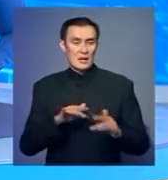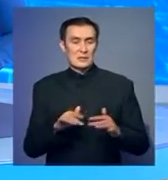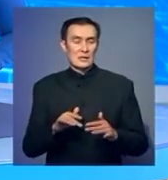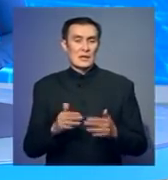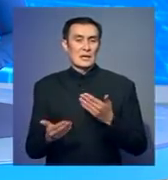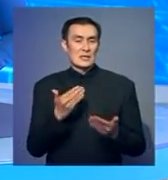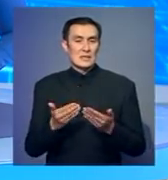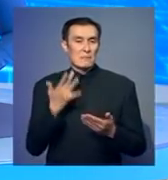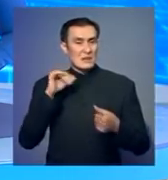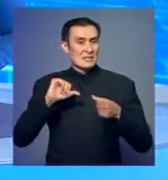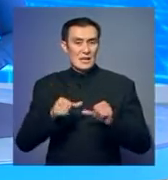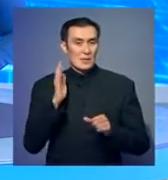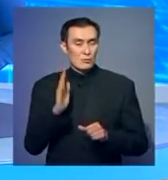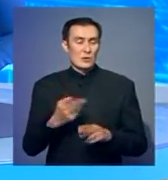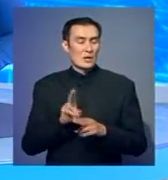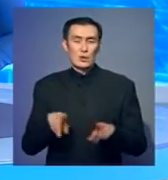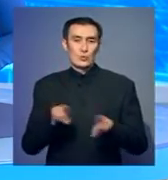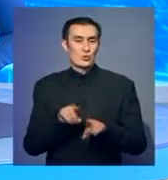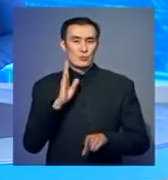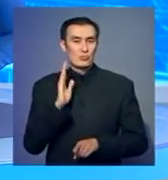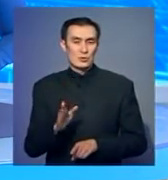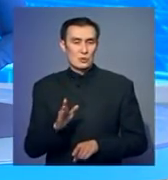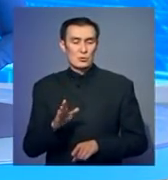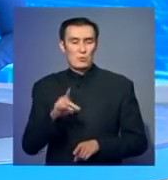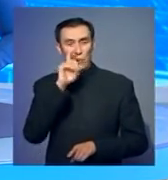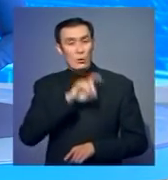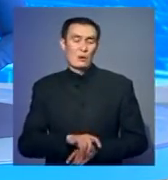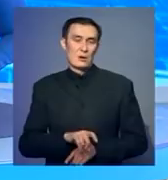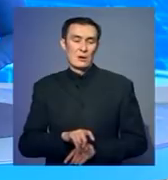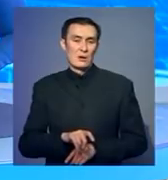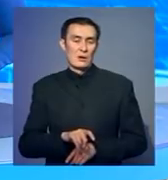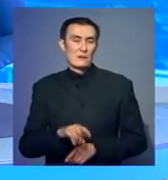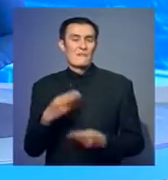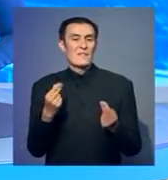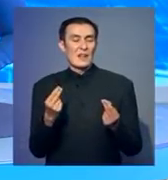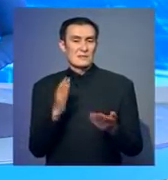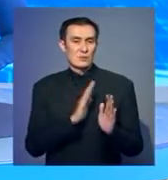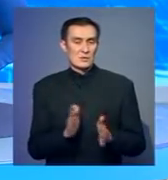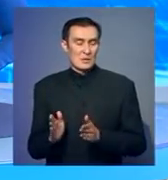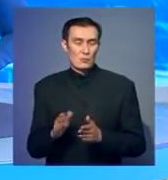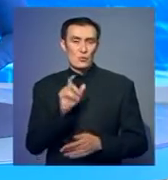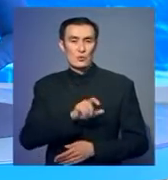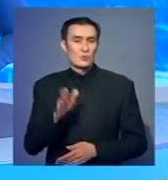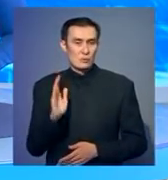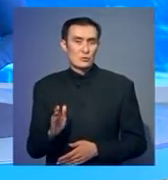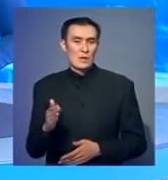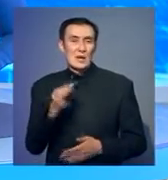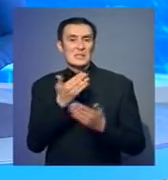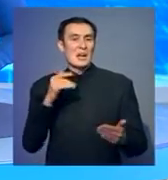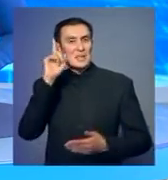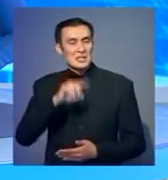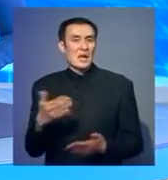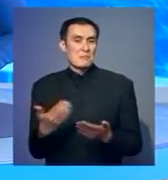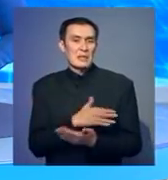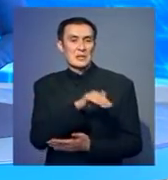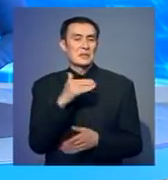проходит. Если постоянно это проводить, это тоже в целом будет ухудшать именно финансовую систему. Люди будут заранее знать,